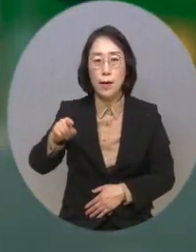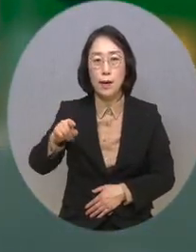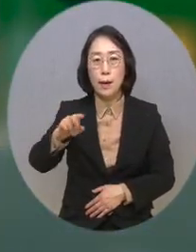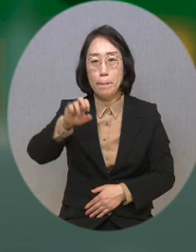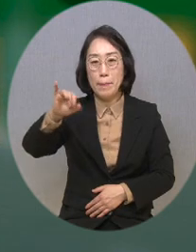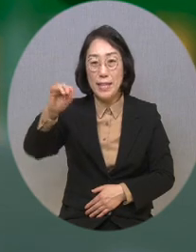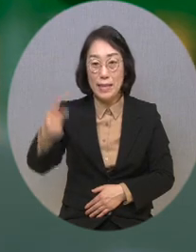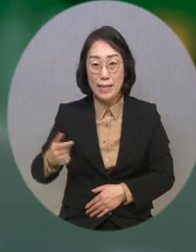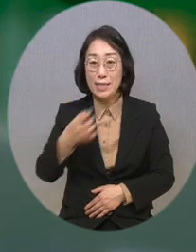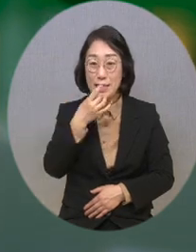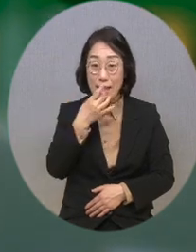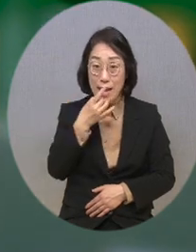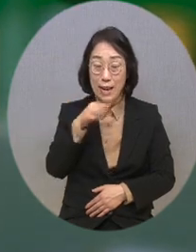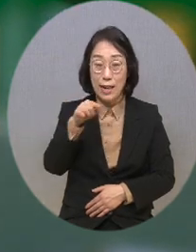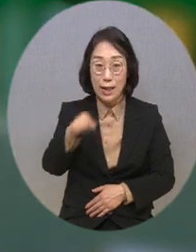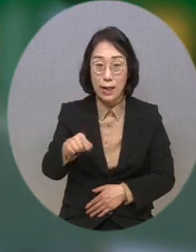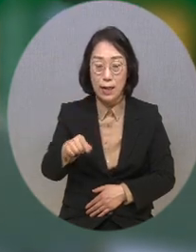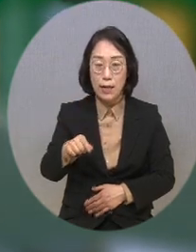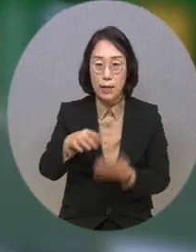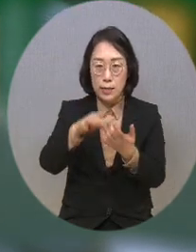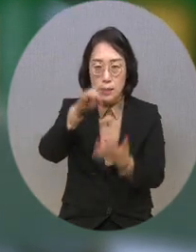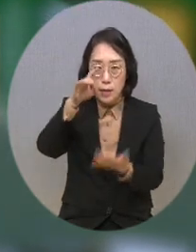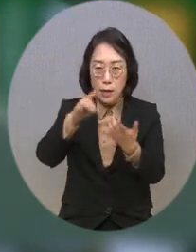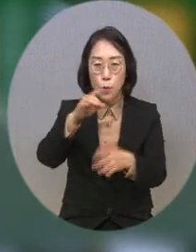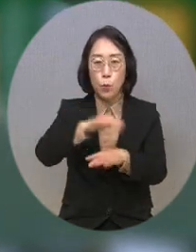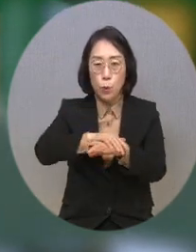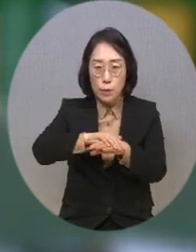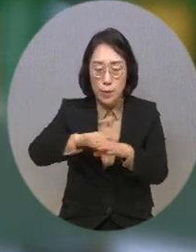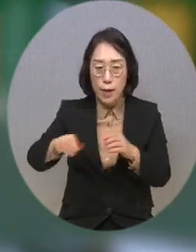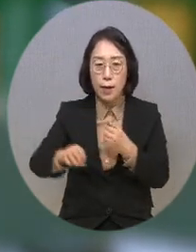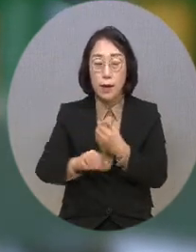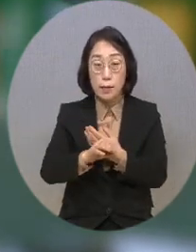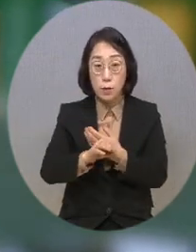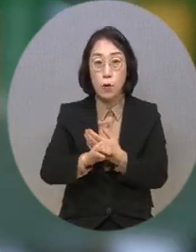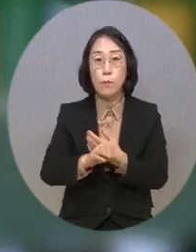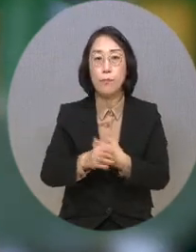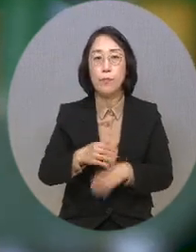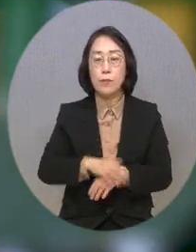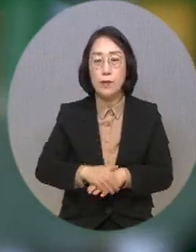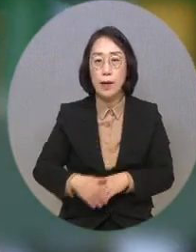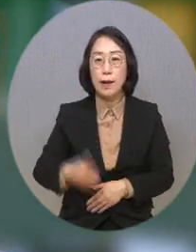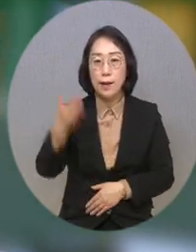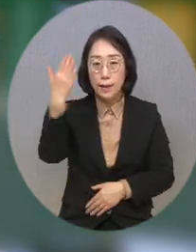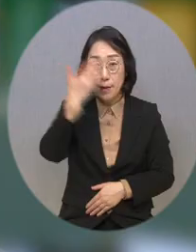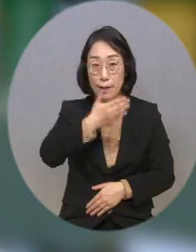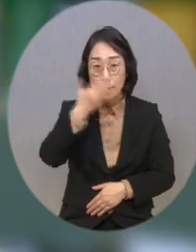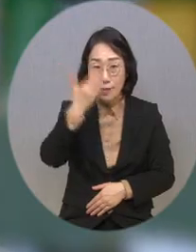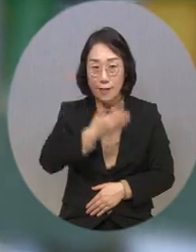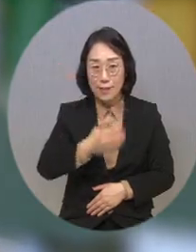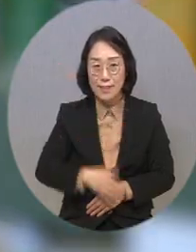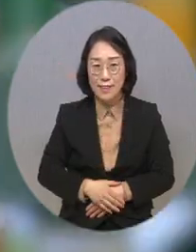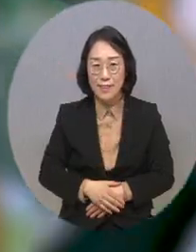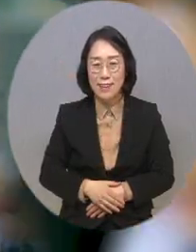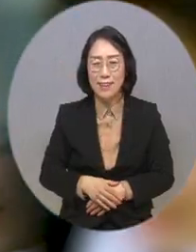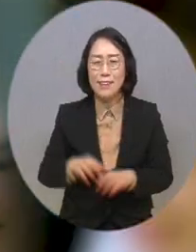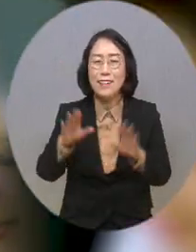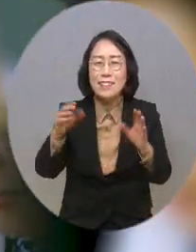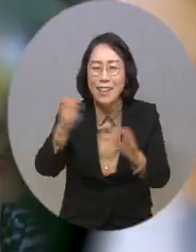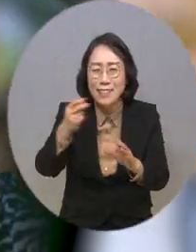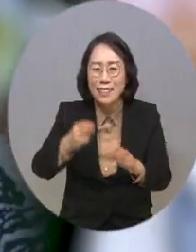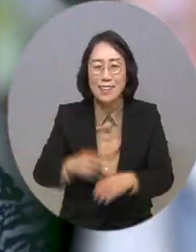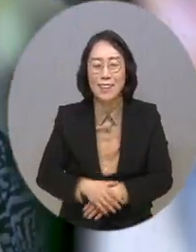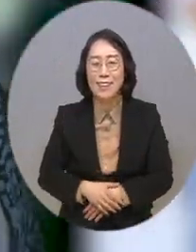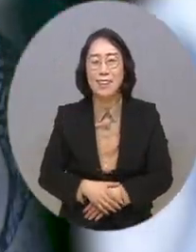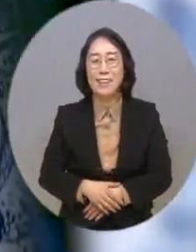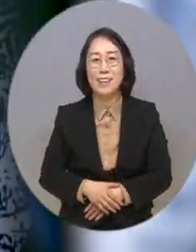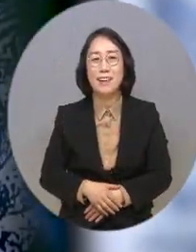엄선된 재료를 사용해서 엄선된 원료를 이제 가공을 해가지고 GLP 다시 한 번. 아니, 다시 없어요.